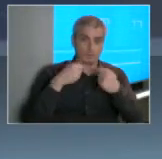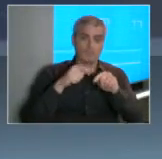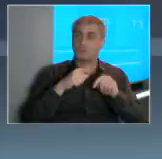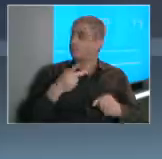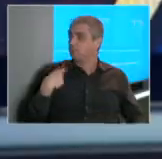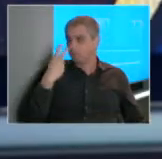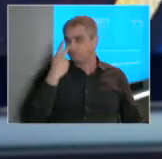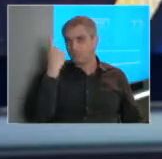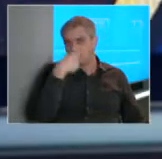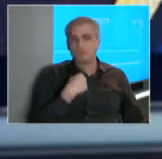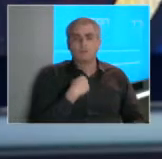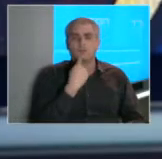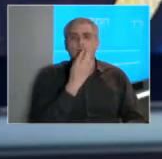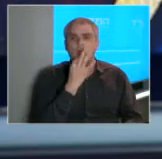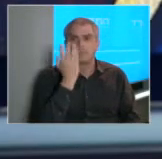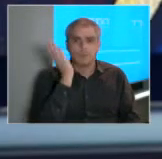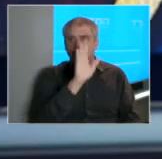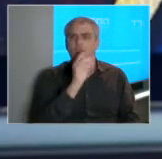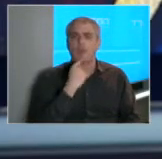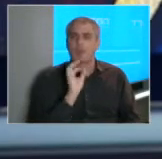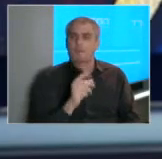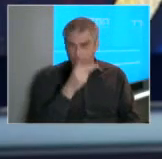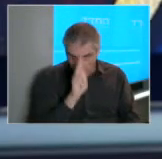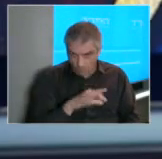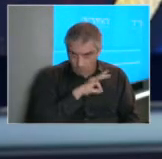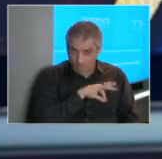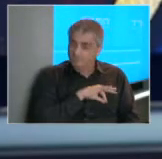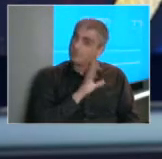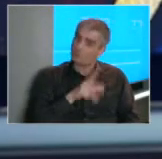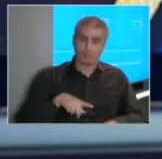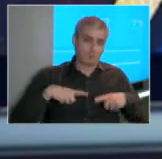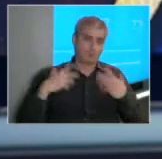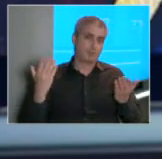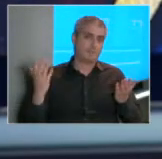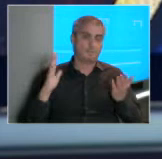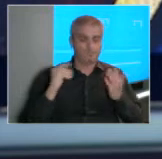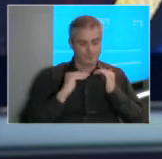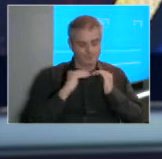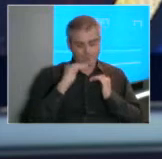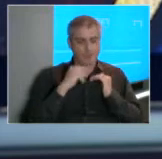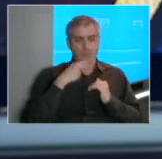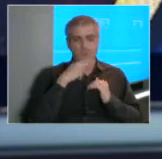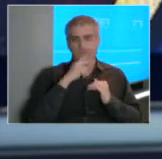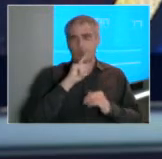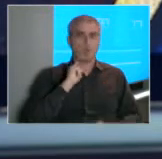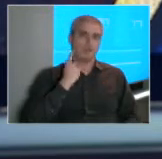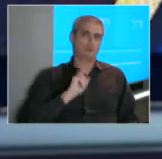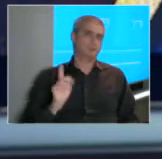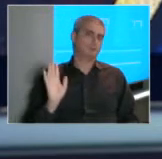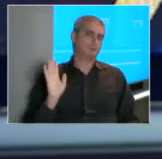הוועדות. מסתכל להם בפרצוף, לומר להם את האמת. הם יכולים להרוויח, יכולים להתקיים עם פער תיווך לא